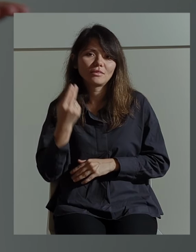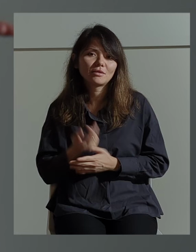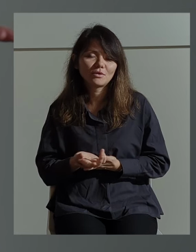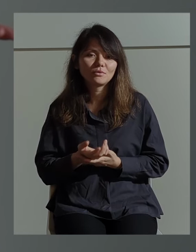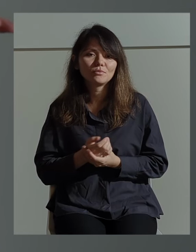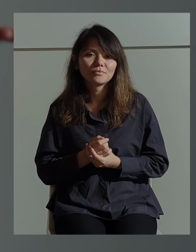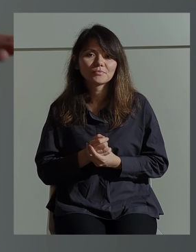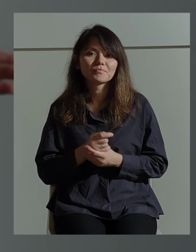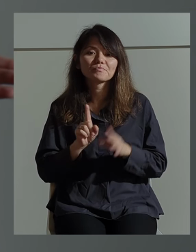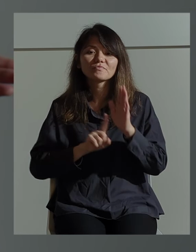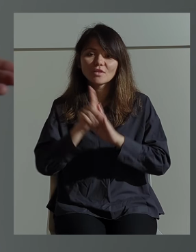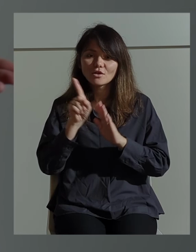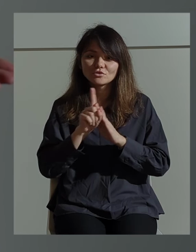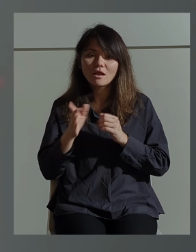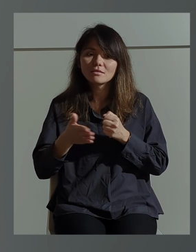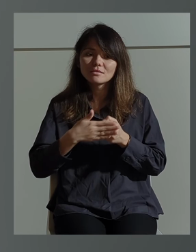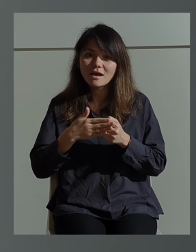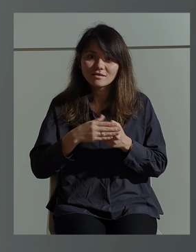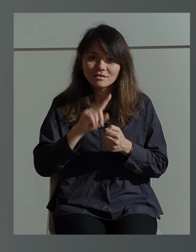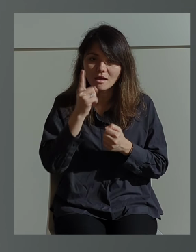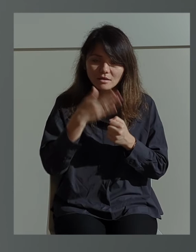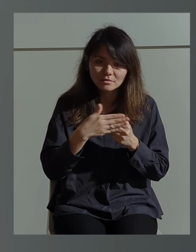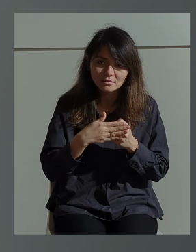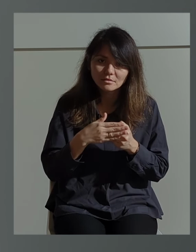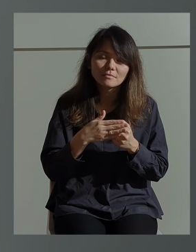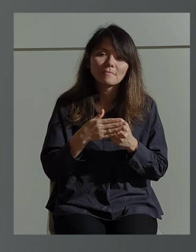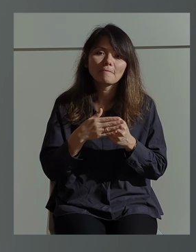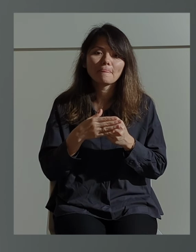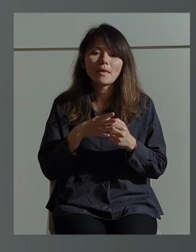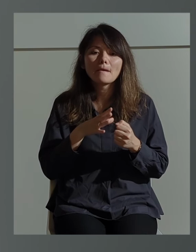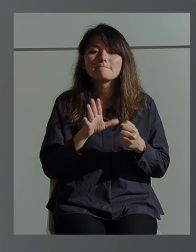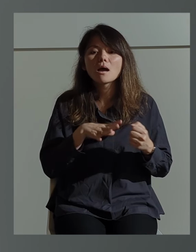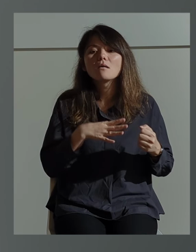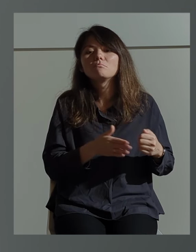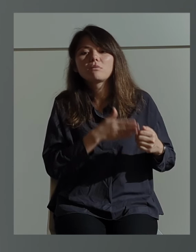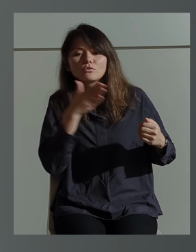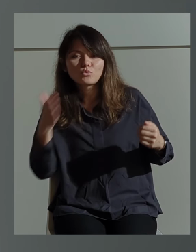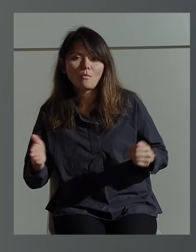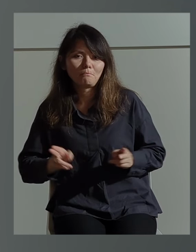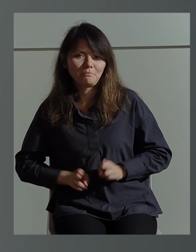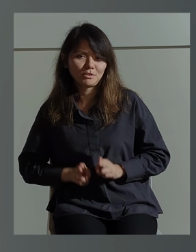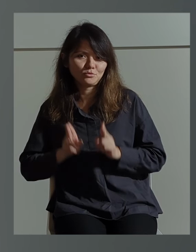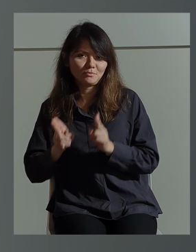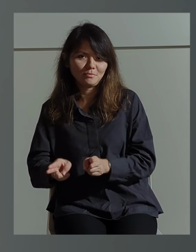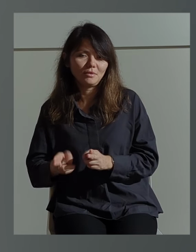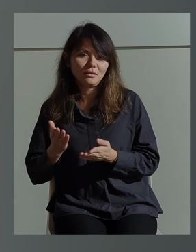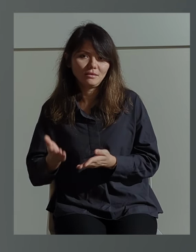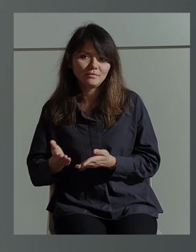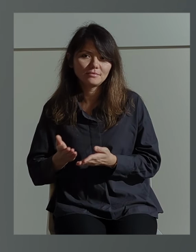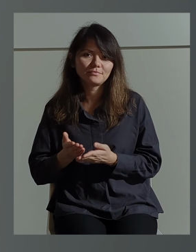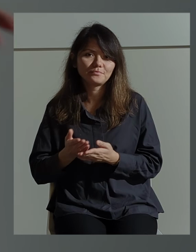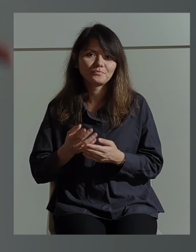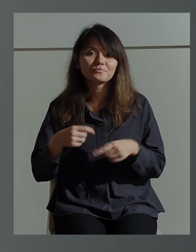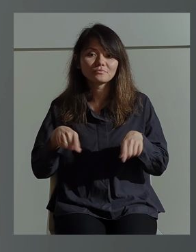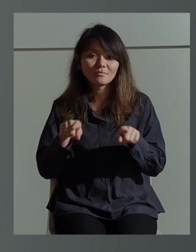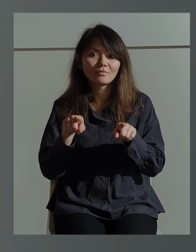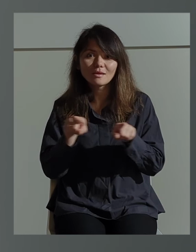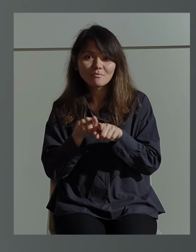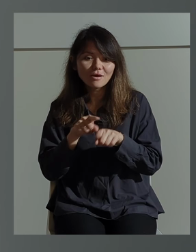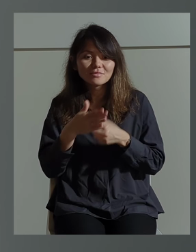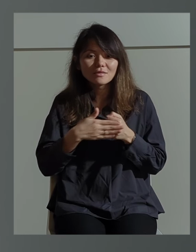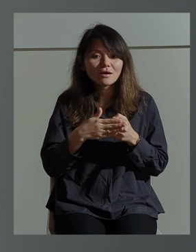В общем сначала было наказание а потом было преступление причём подобное тому ко за которое